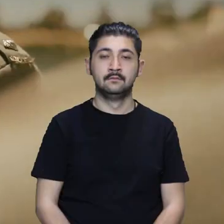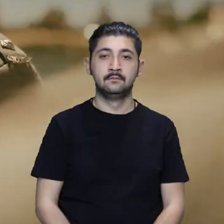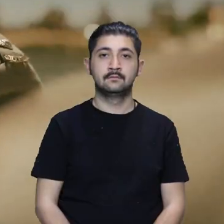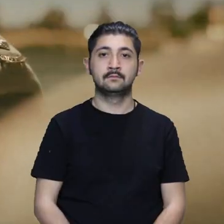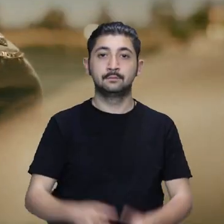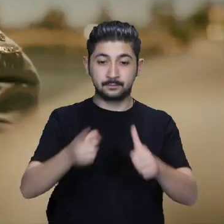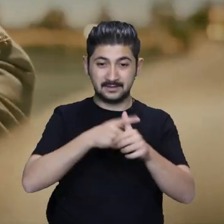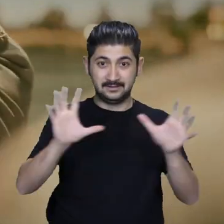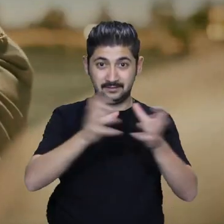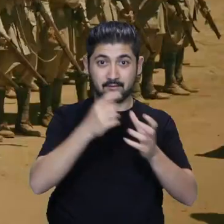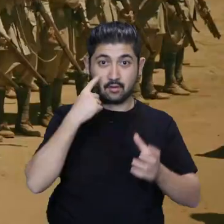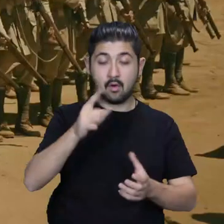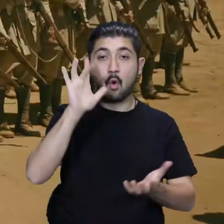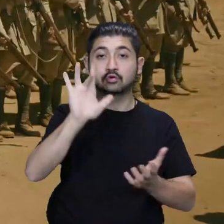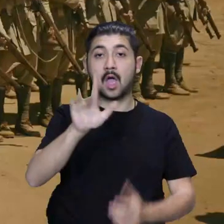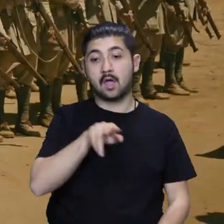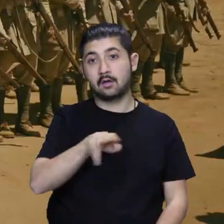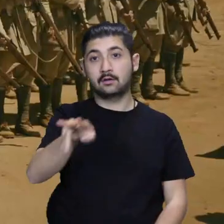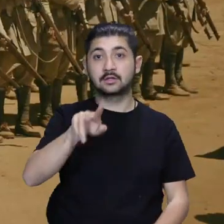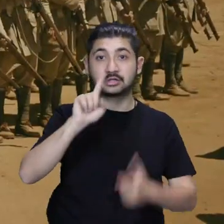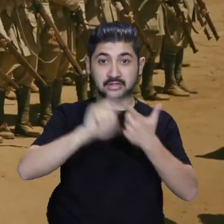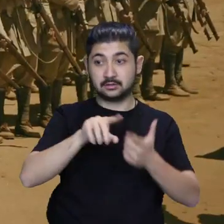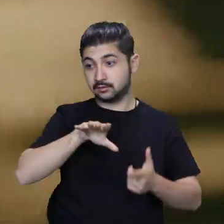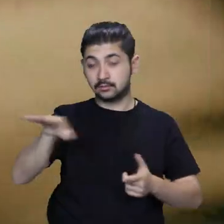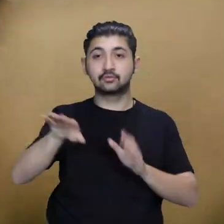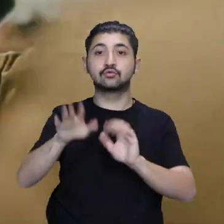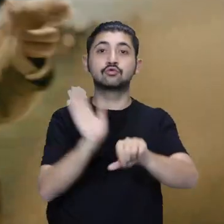Birinci manga ortadan. İkinci manga